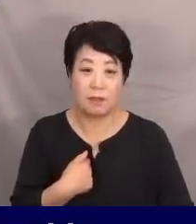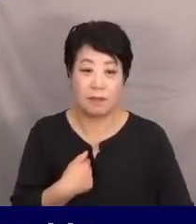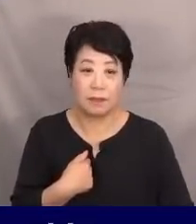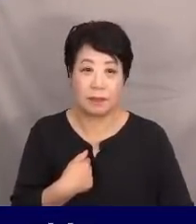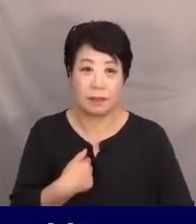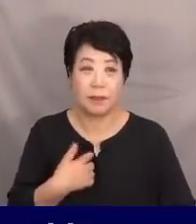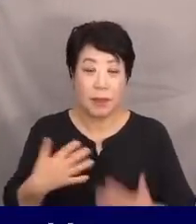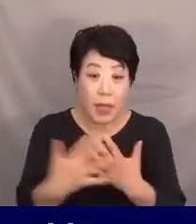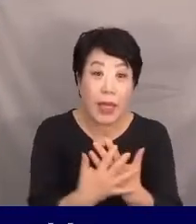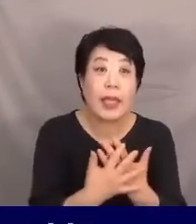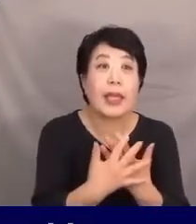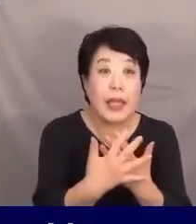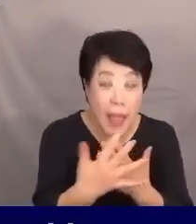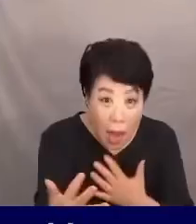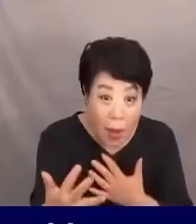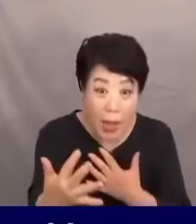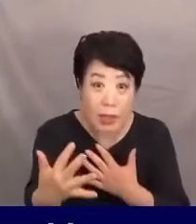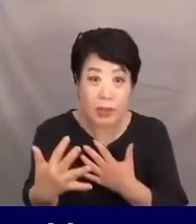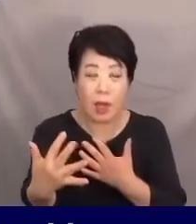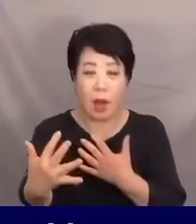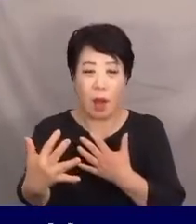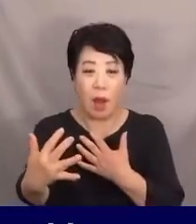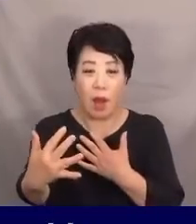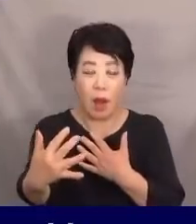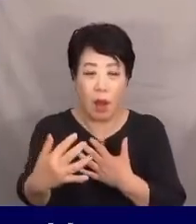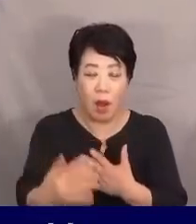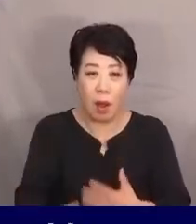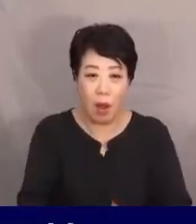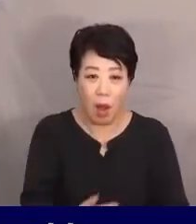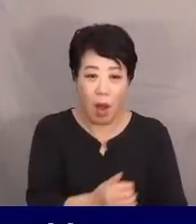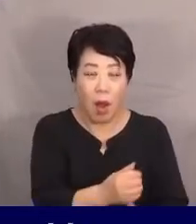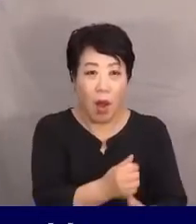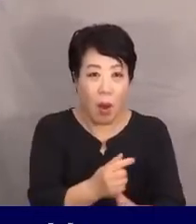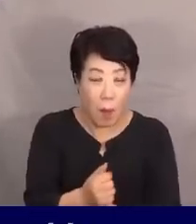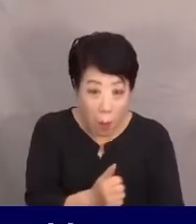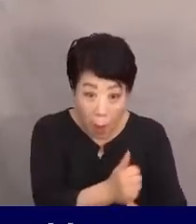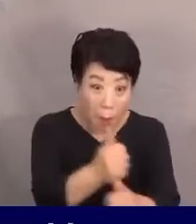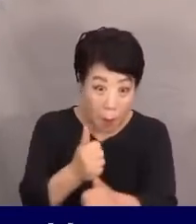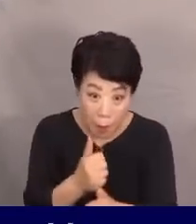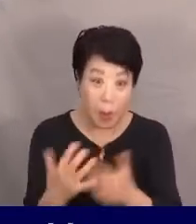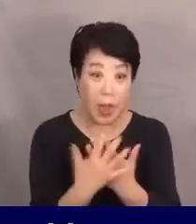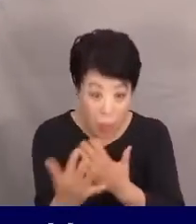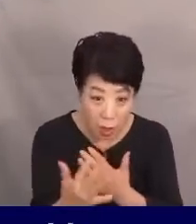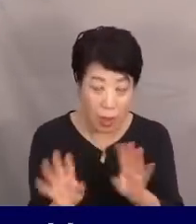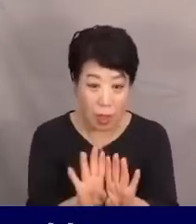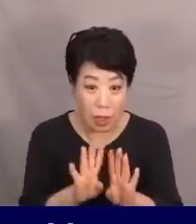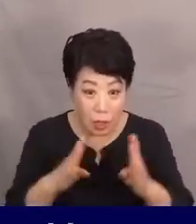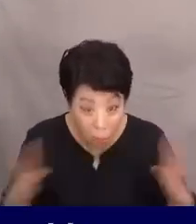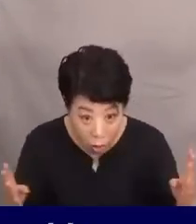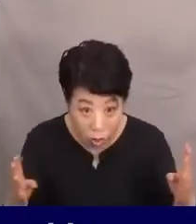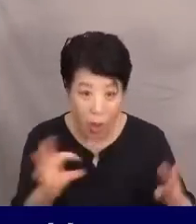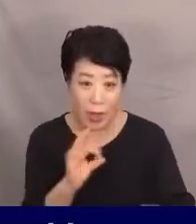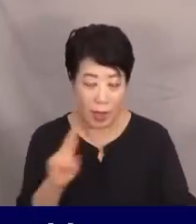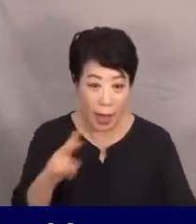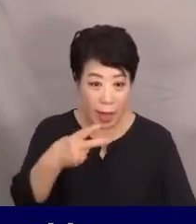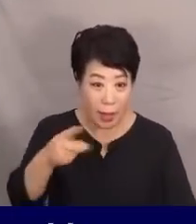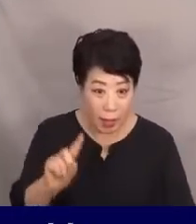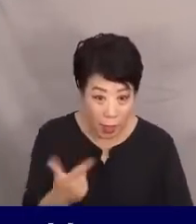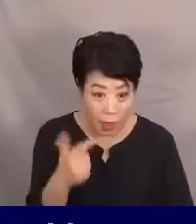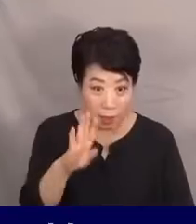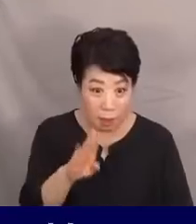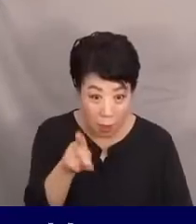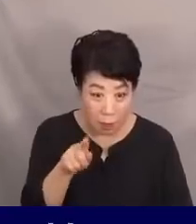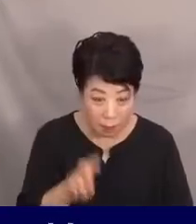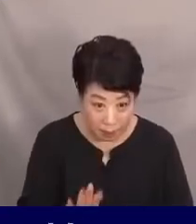번의 생식기름을 가지고 정권 재창출을 못하도록 야단 법석을 진행해 왔습니다. 그리고